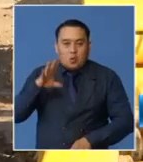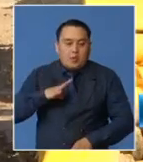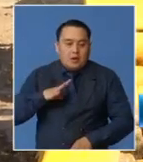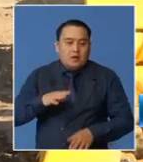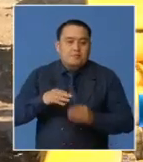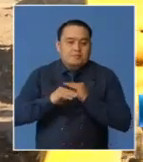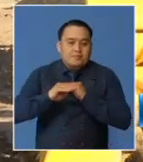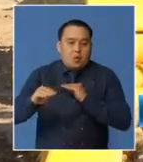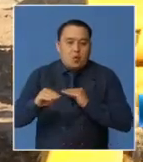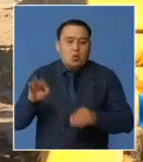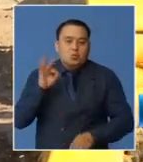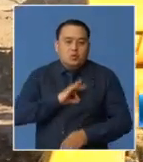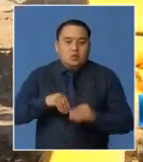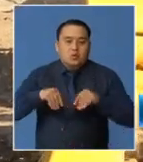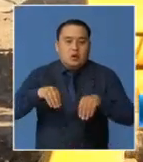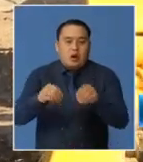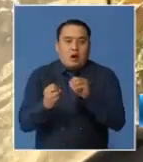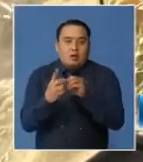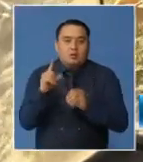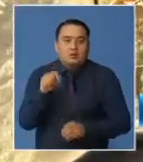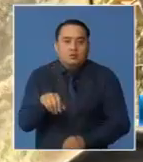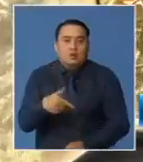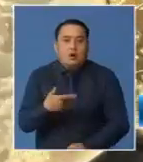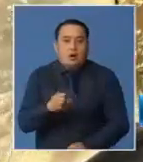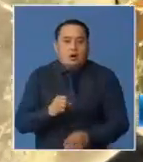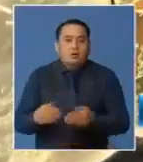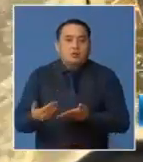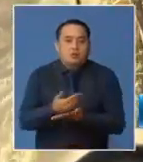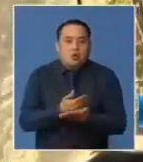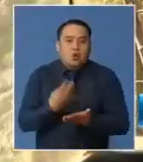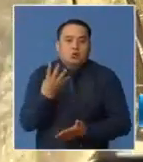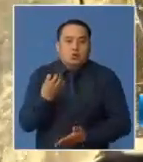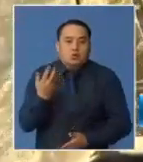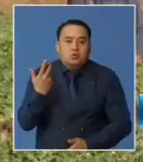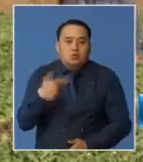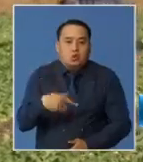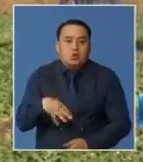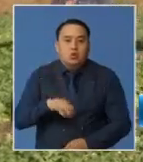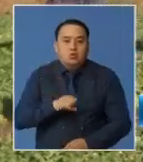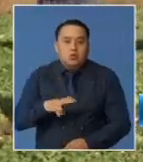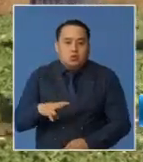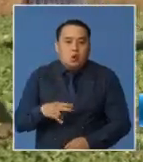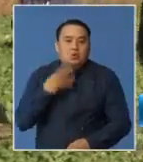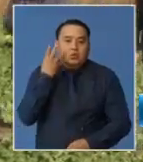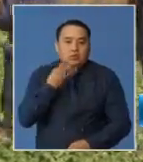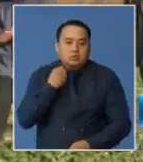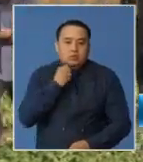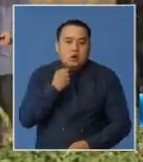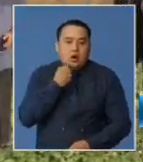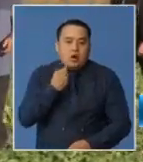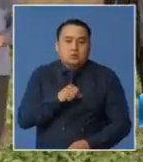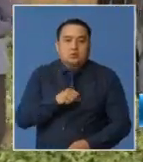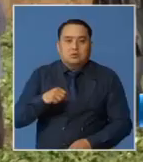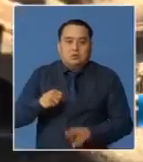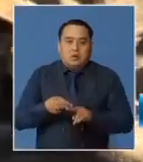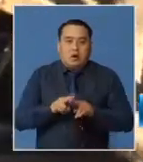посевные площади превысили 11 тысяч гектаров. Было собрано более 440 тонн сахарного корнеплода. Цифры говорят сами